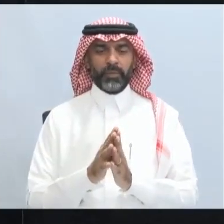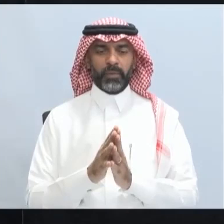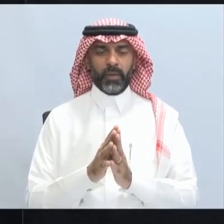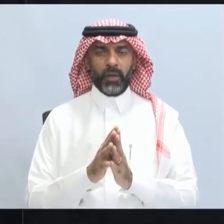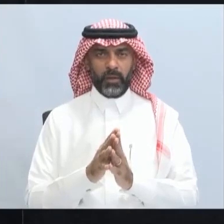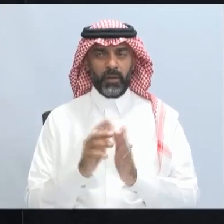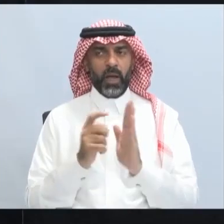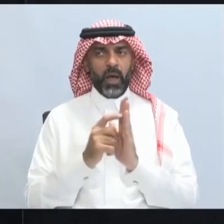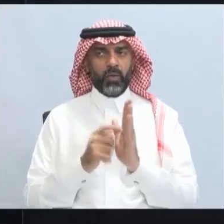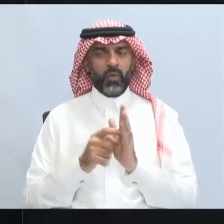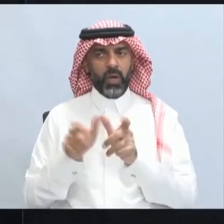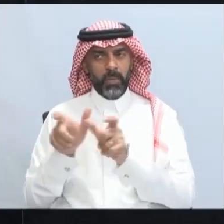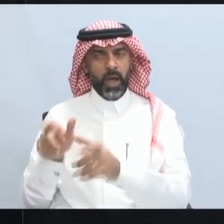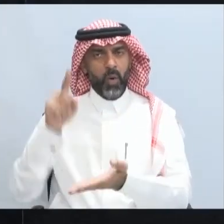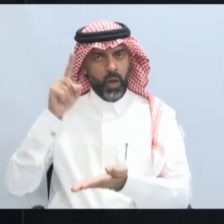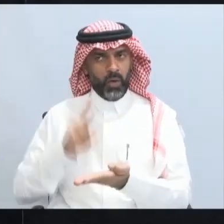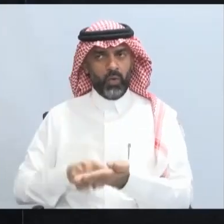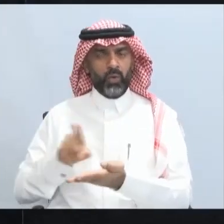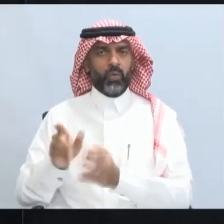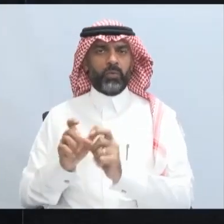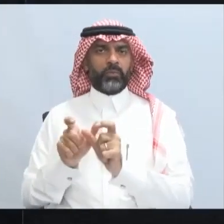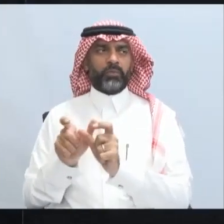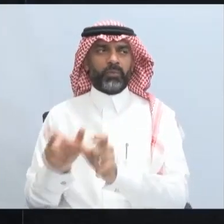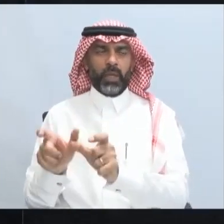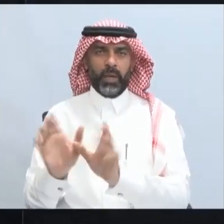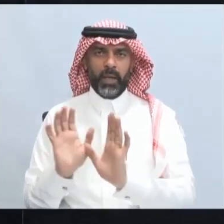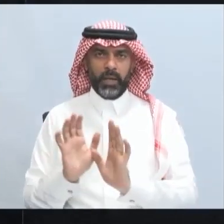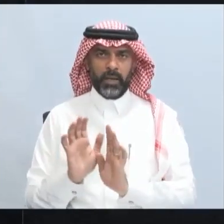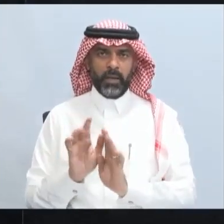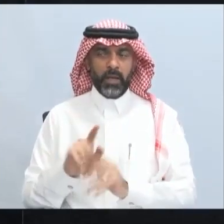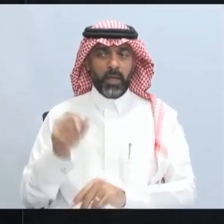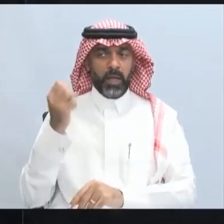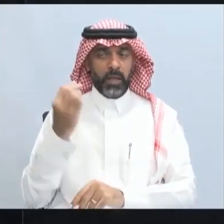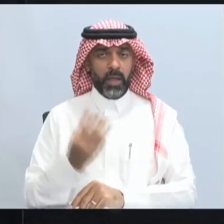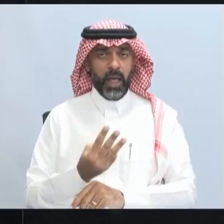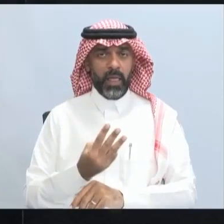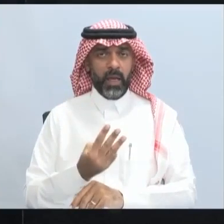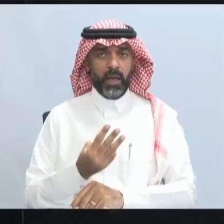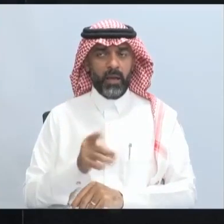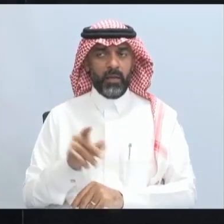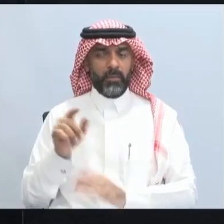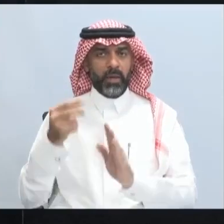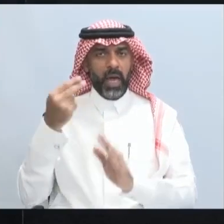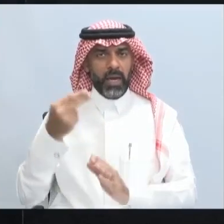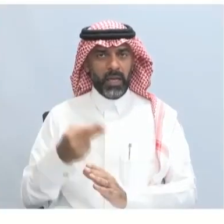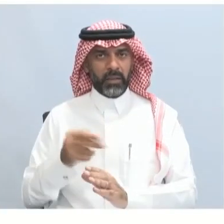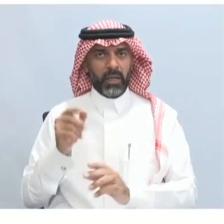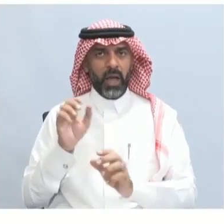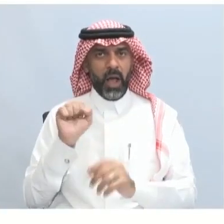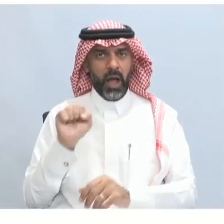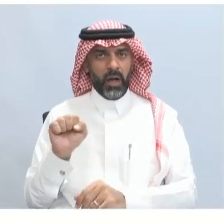القانون يحميه ويقره على هذا الامر فاذا هذه الامور الثلاثه وهي من عناصر الحق